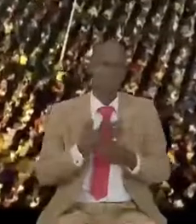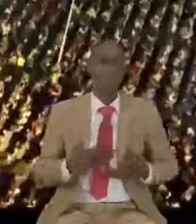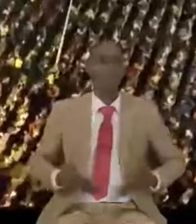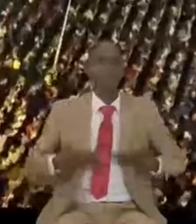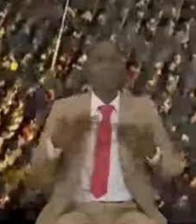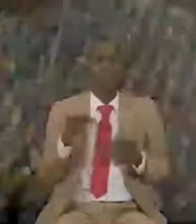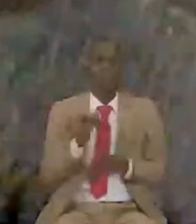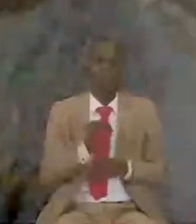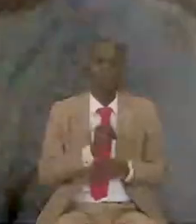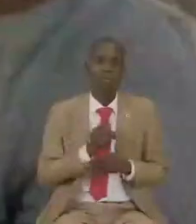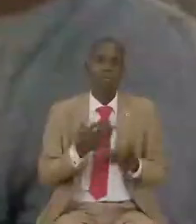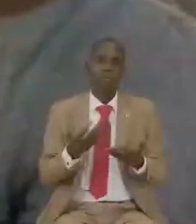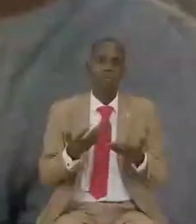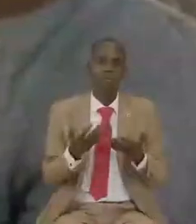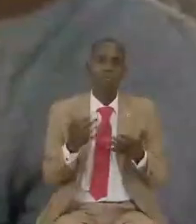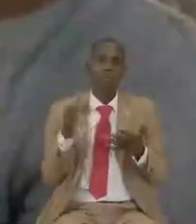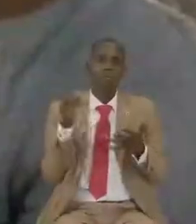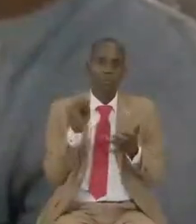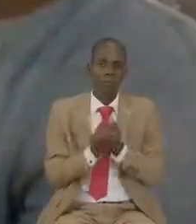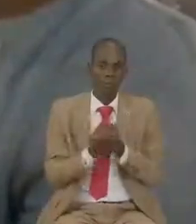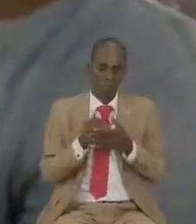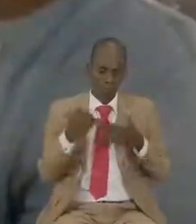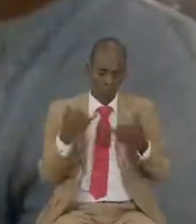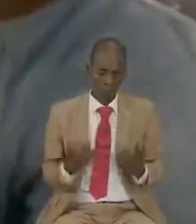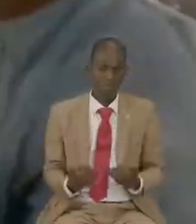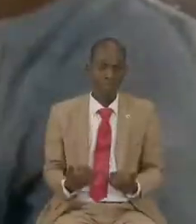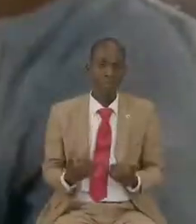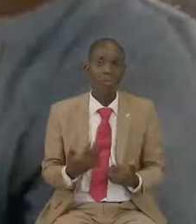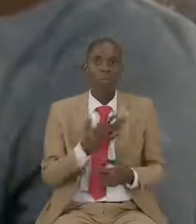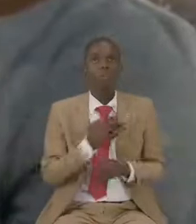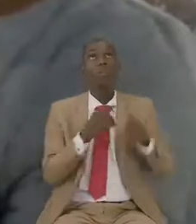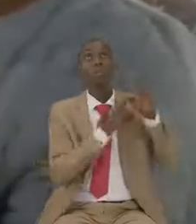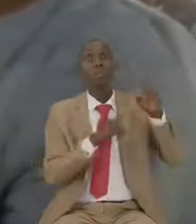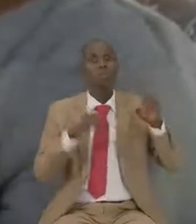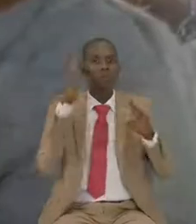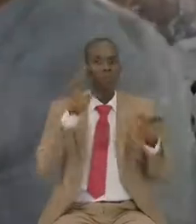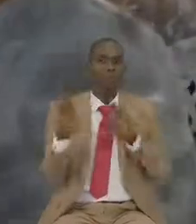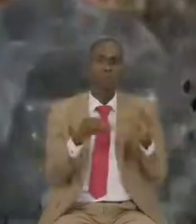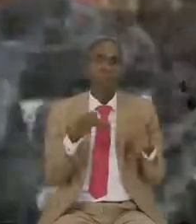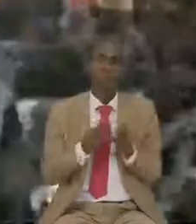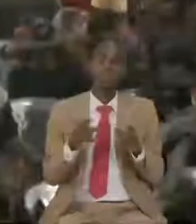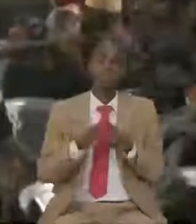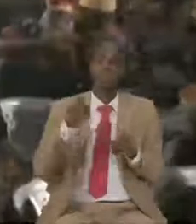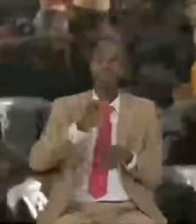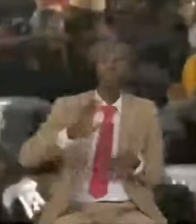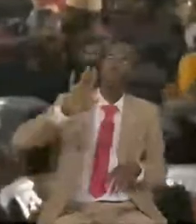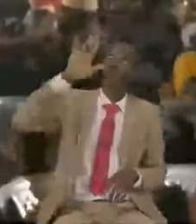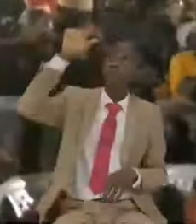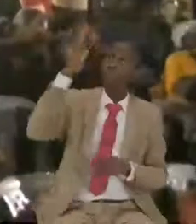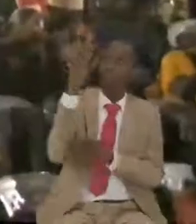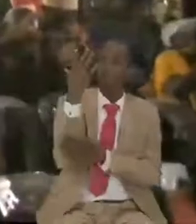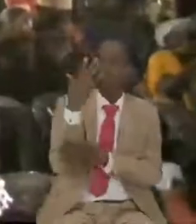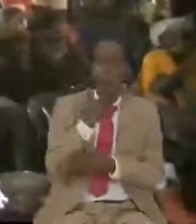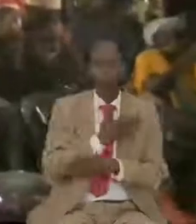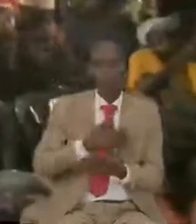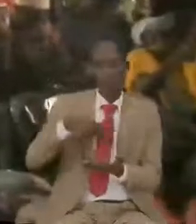châtiment éternel du péché de ma vie. Je veux cela maintenant et le Seigneur le fera pour toi. Où que